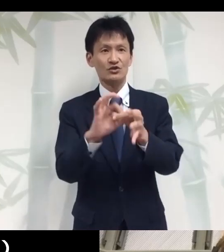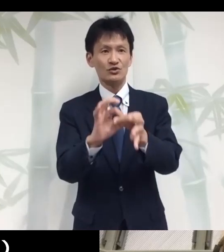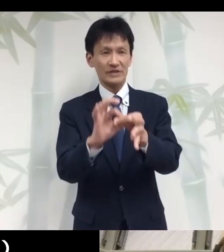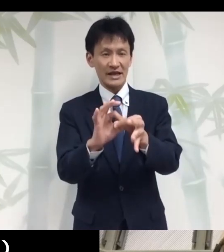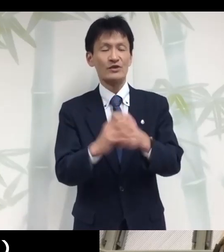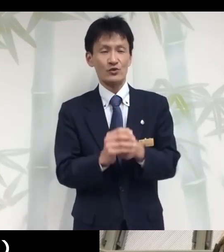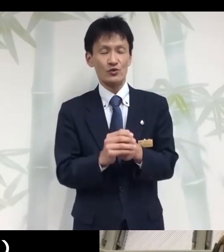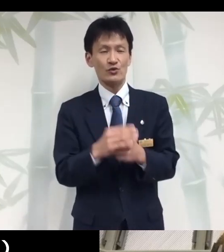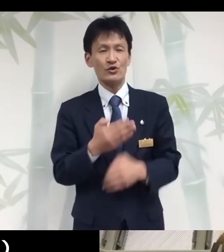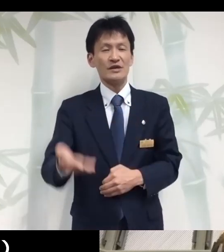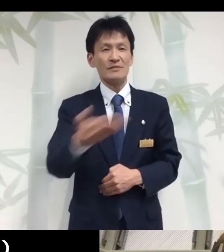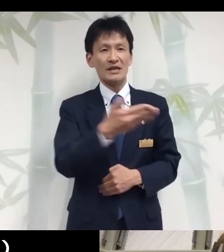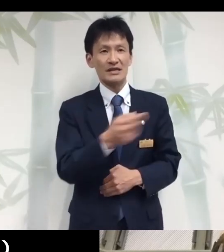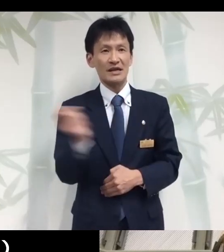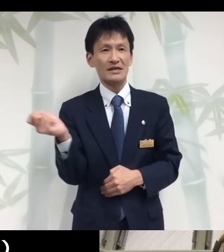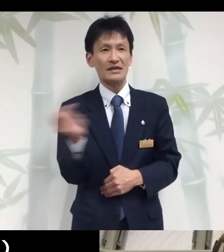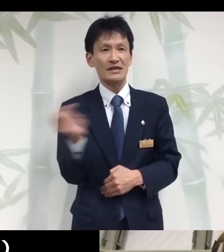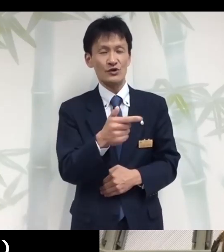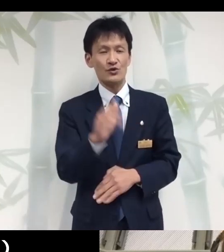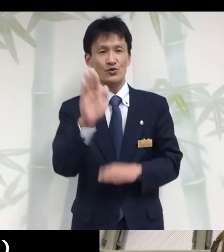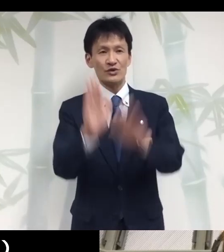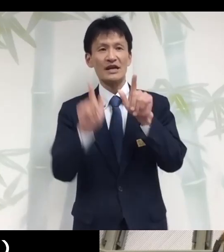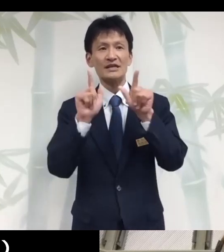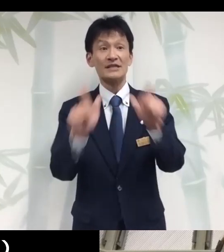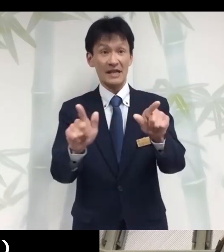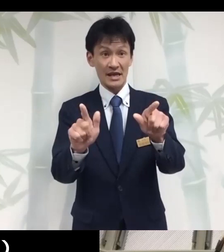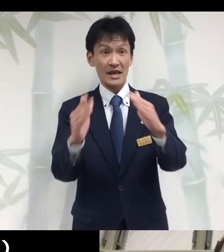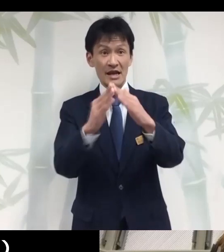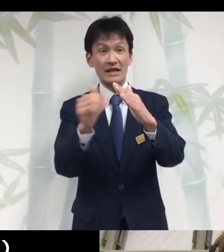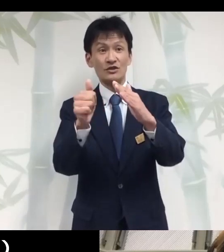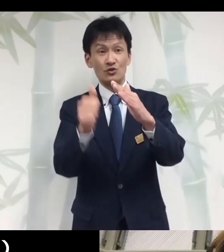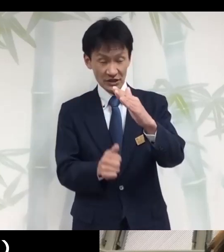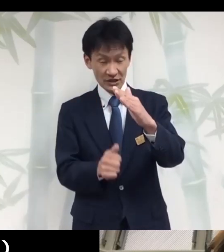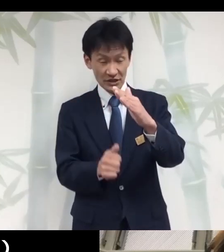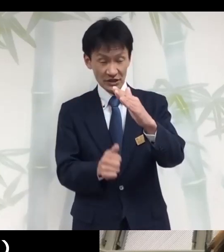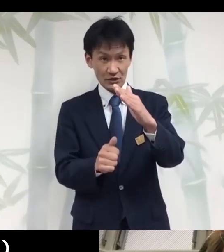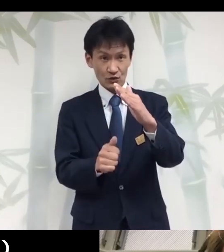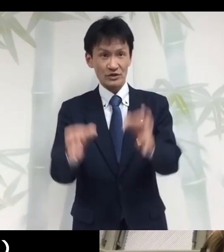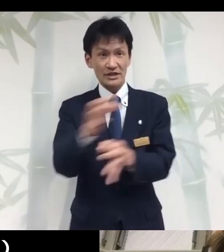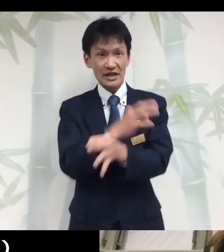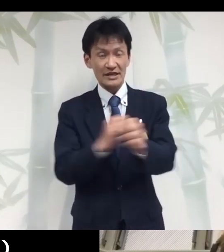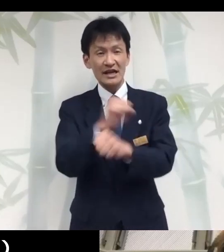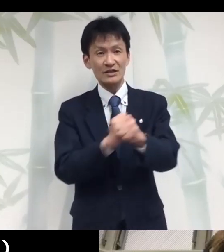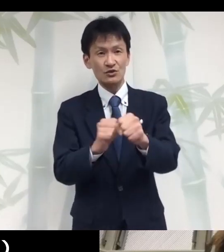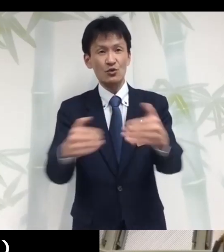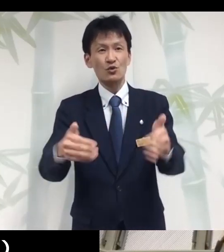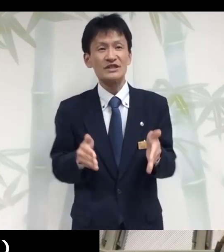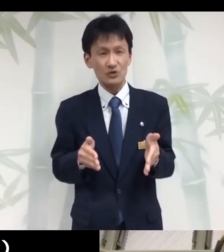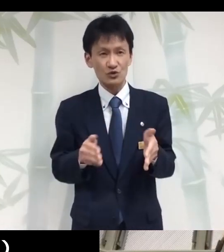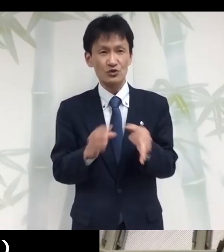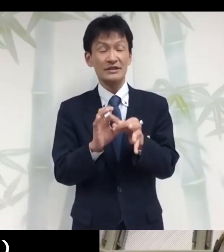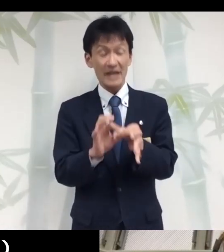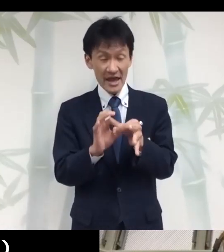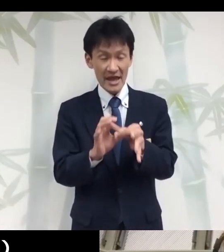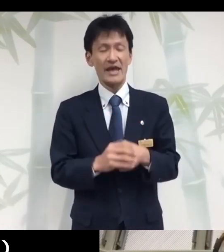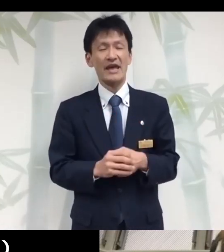さん、緊急事態宣言による外出自粛や経済活動の自粛要請を受けて、かなり深刻な状